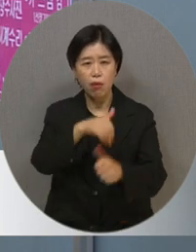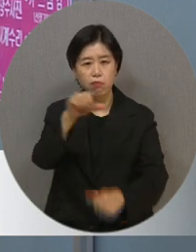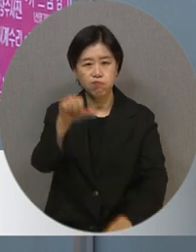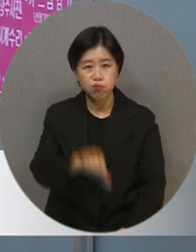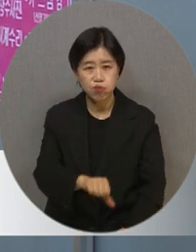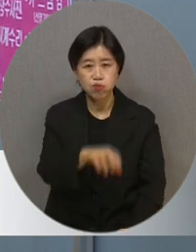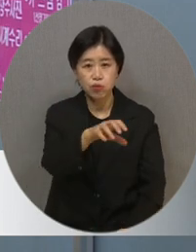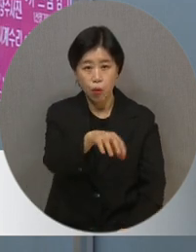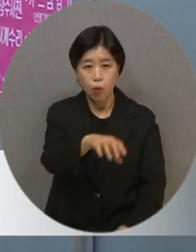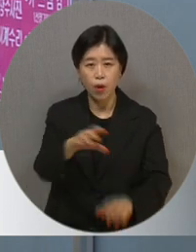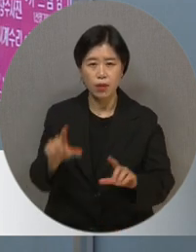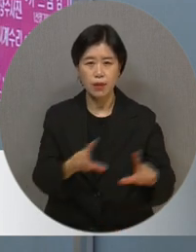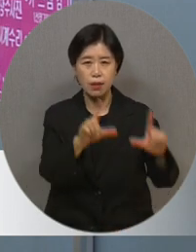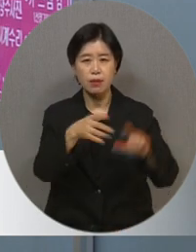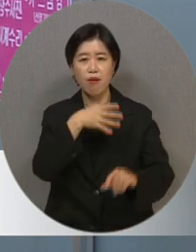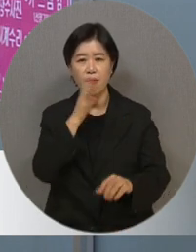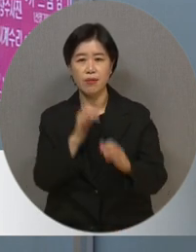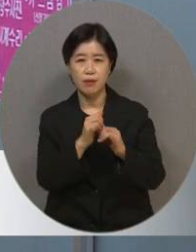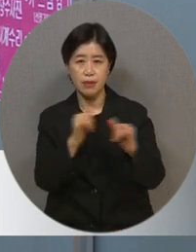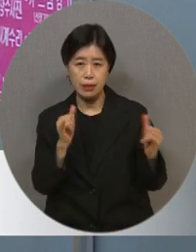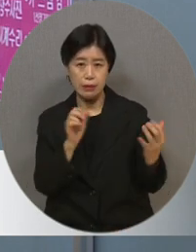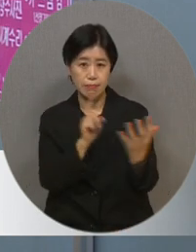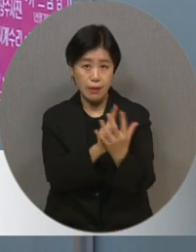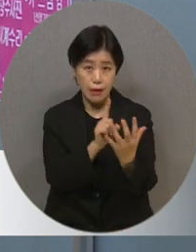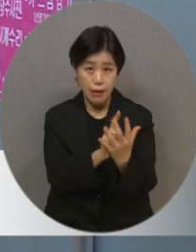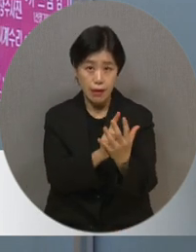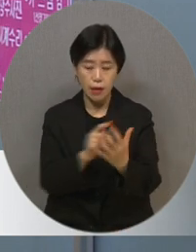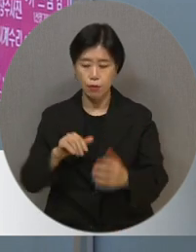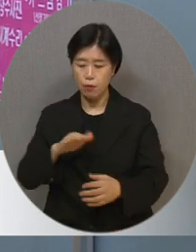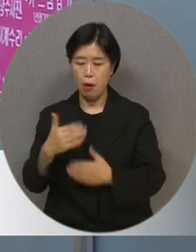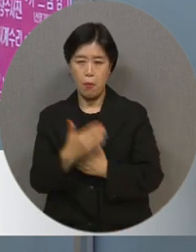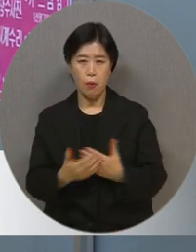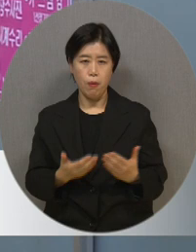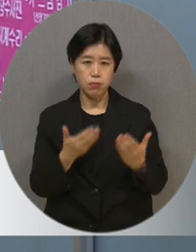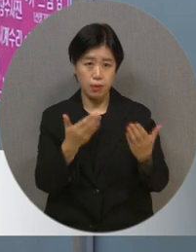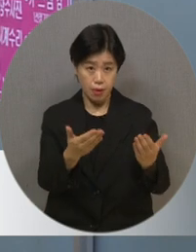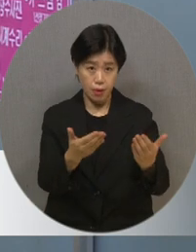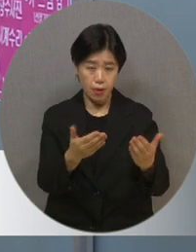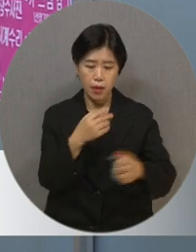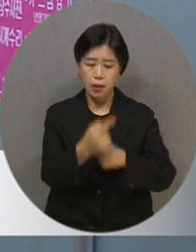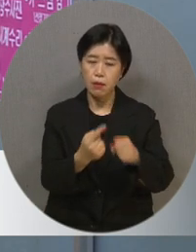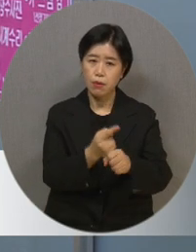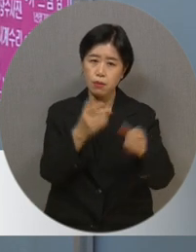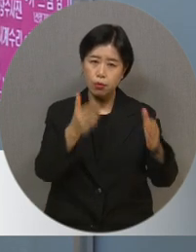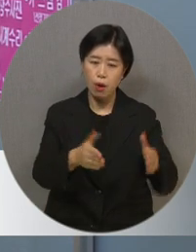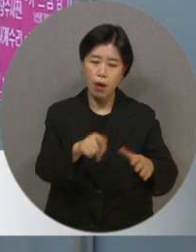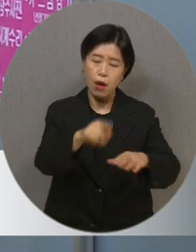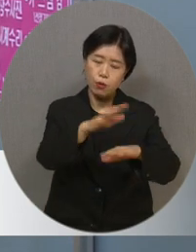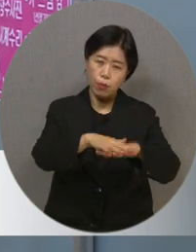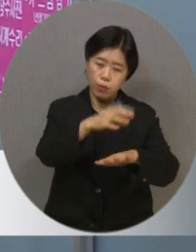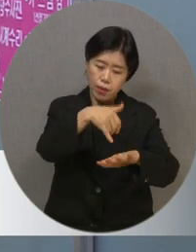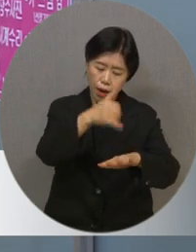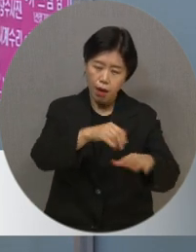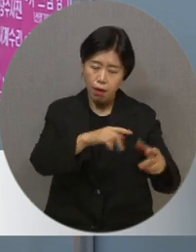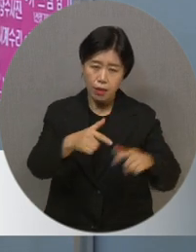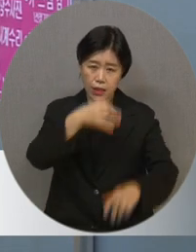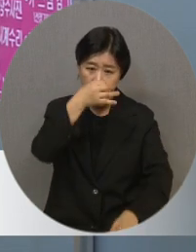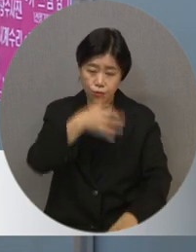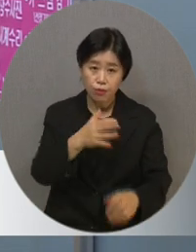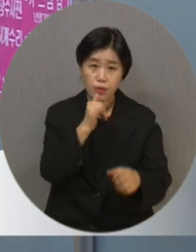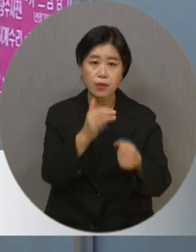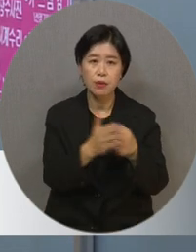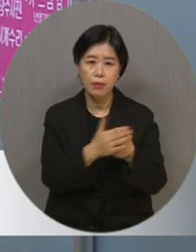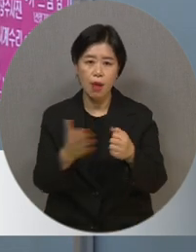저희가 봉사를 하면서 1년 내내 힘들게 농사하시고 힘든 일 하시는 분들의 조금의 위안이 되기 위해서